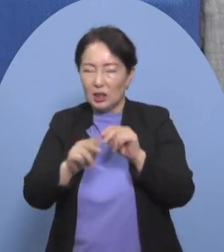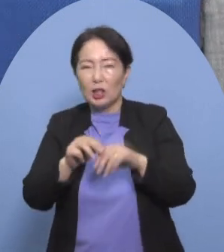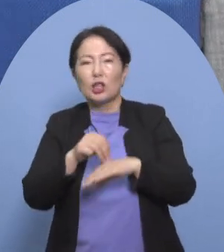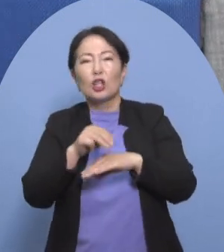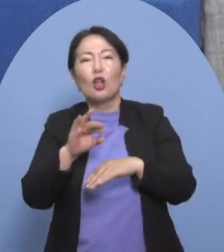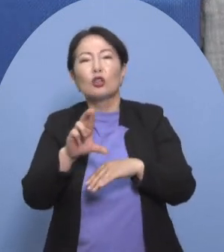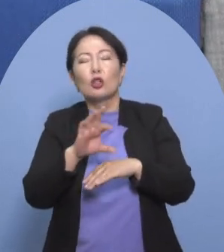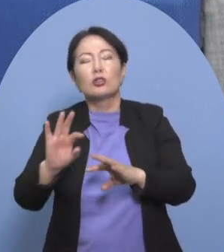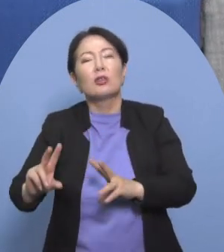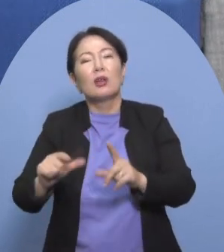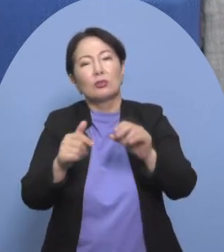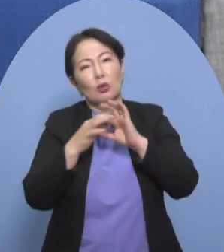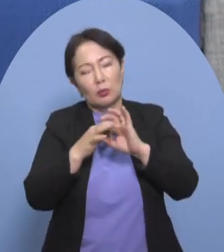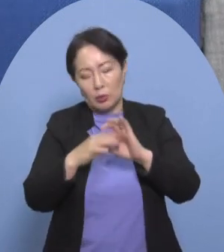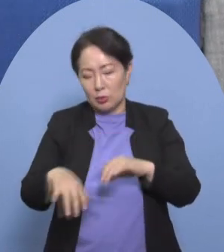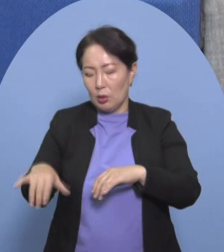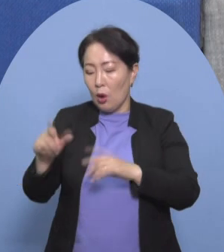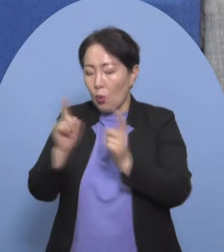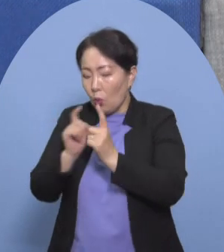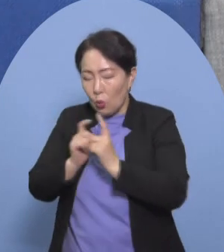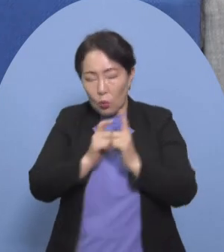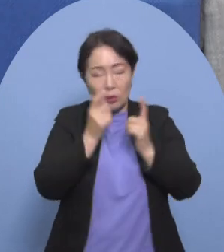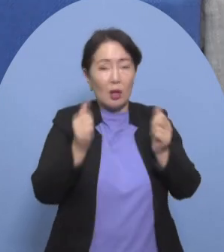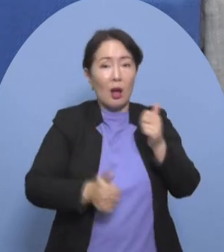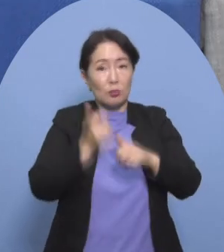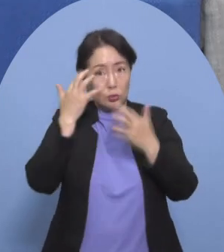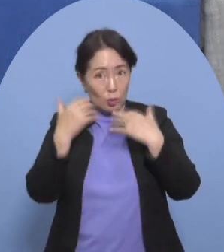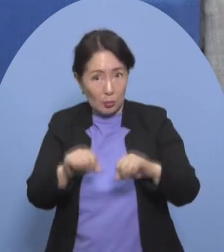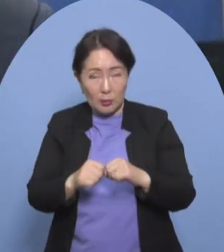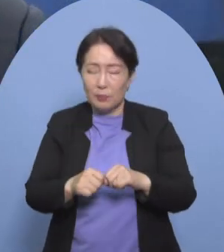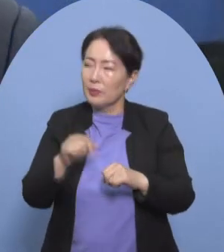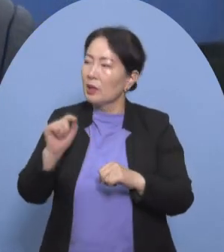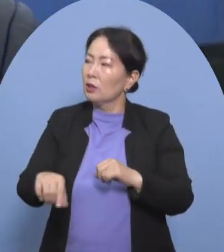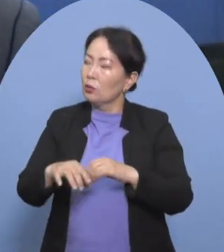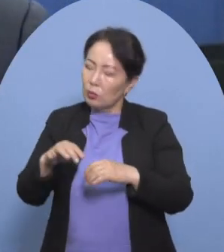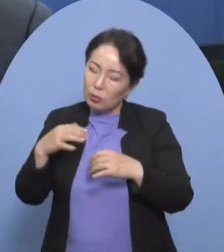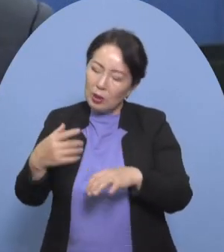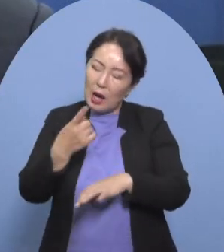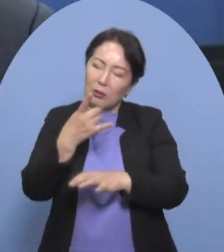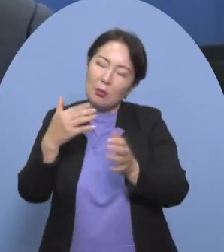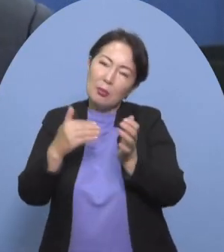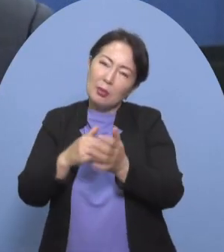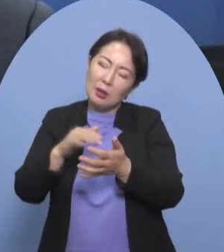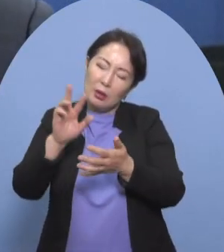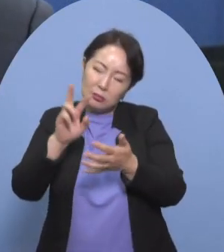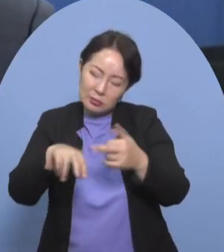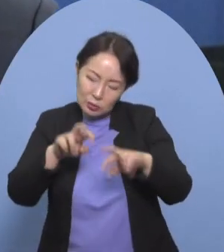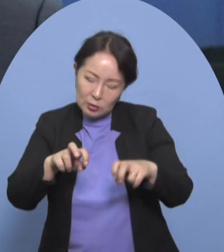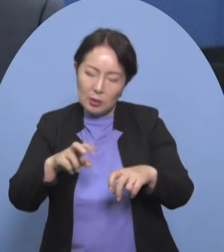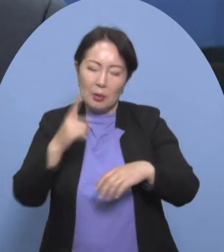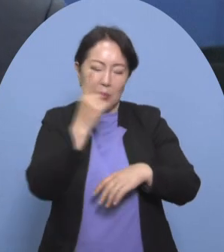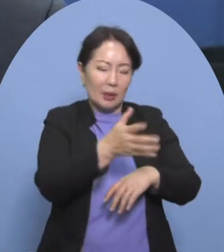мөн хяналтын тогтолцоо сайжруулах чиглэлээр бол улсдад амжилттай зохион байгуулагдлаа. Манай байгууллагаас олгогдсон 15,000 гаруй харт төлөлтийн